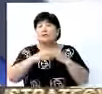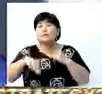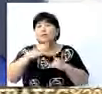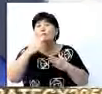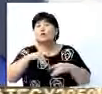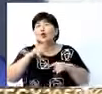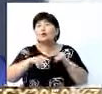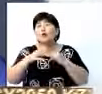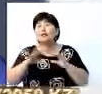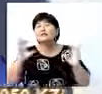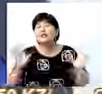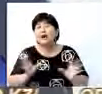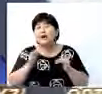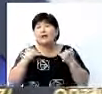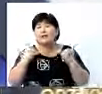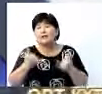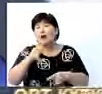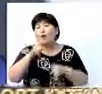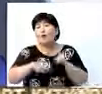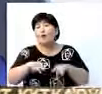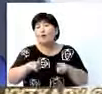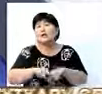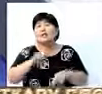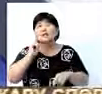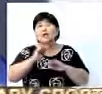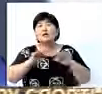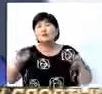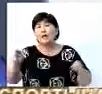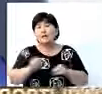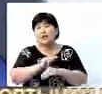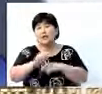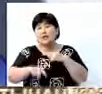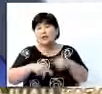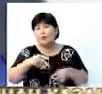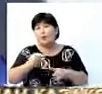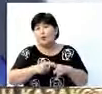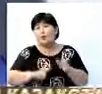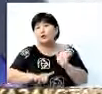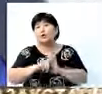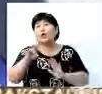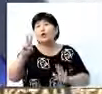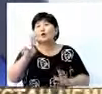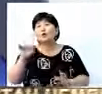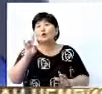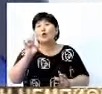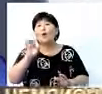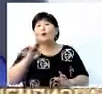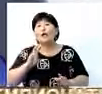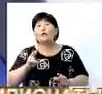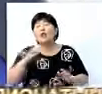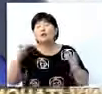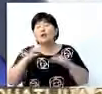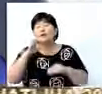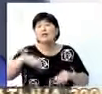сүйетін, туған жерін қадірлейтін отаншыл жас ұрпақ тәрбиелеу. Осы тұрғыдан келген кезде Нұр Отан партиясы